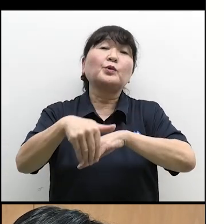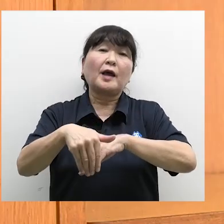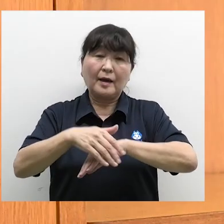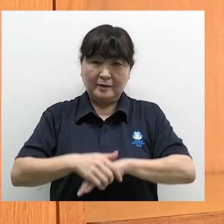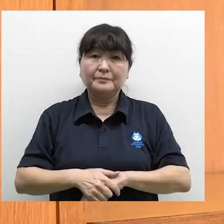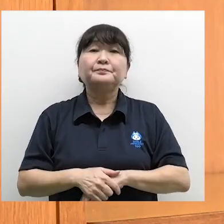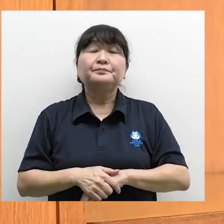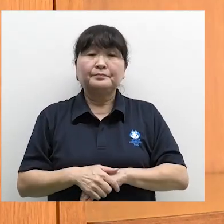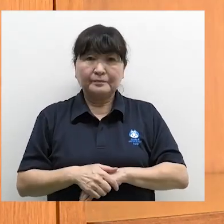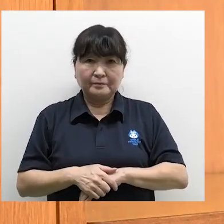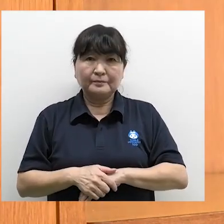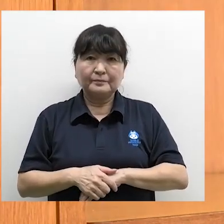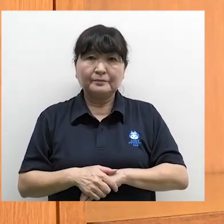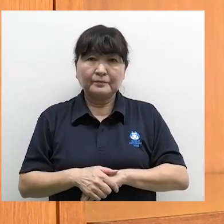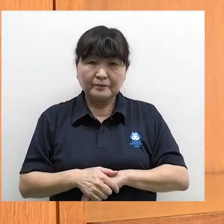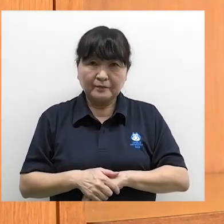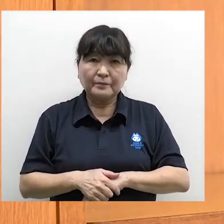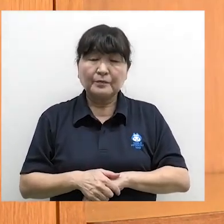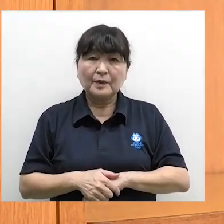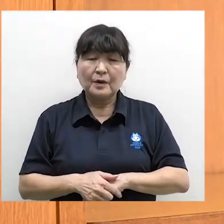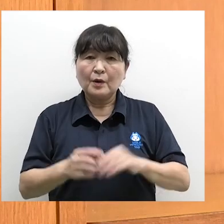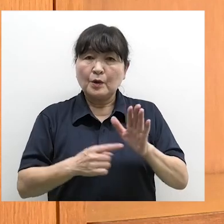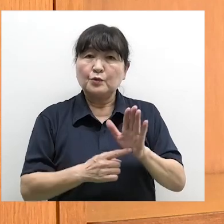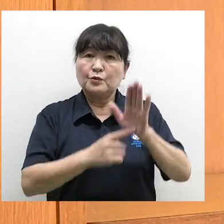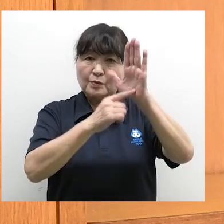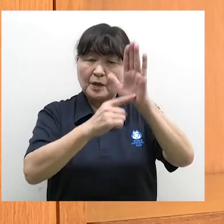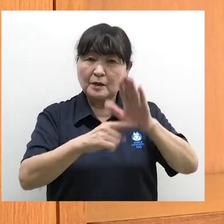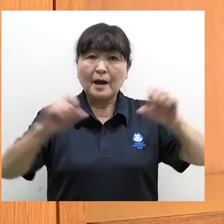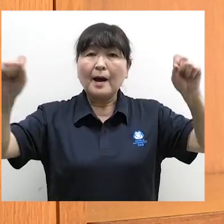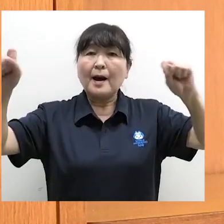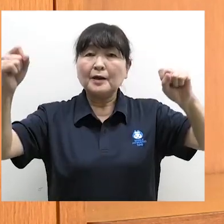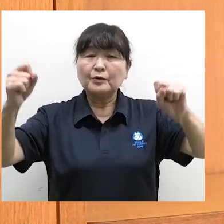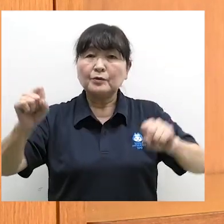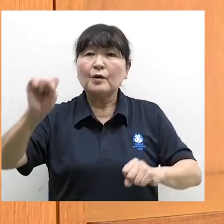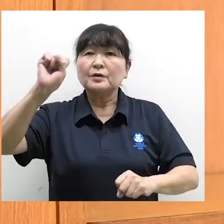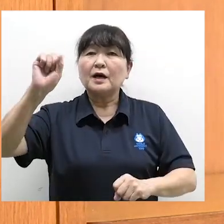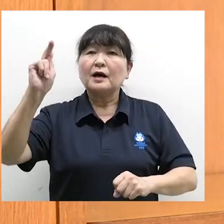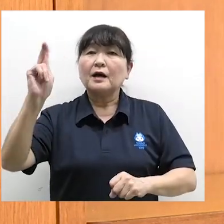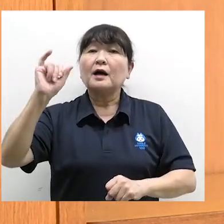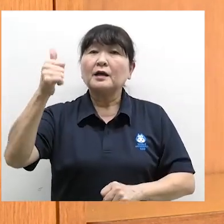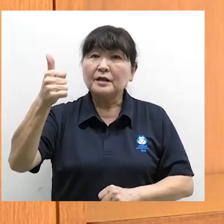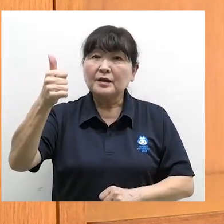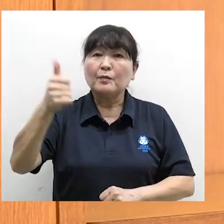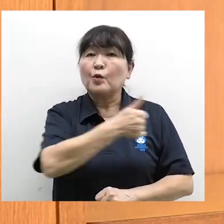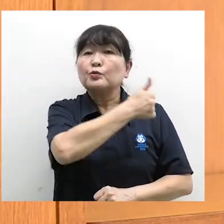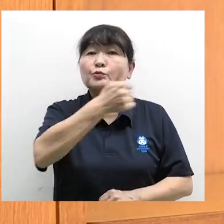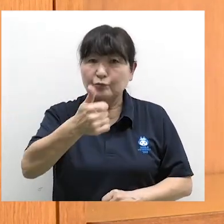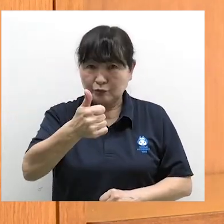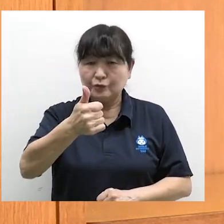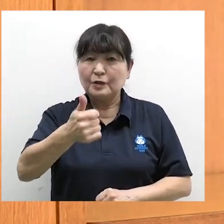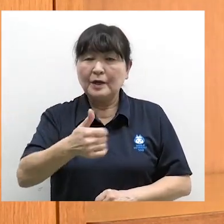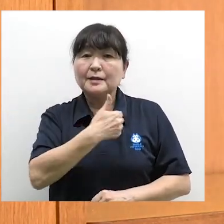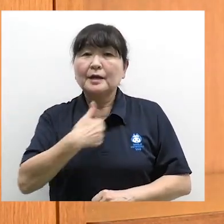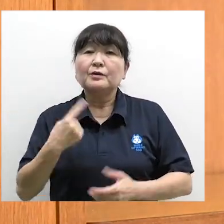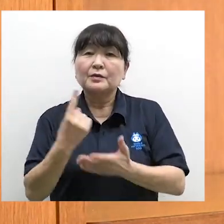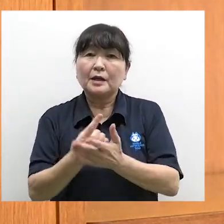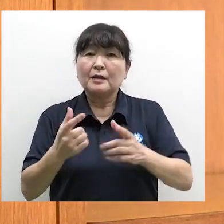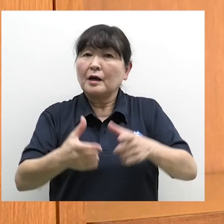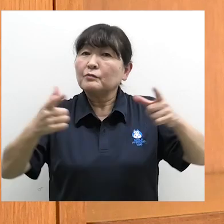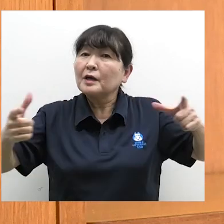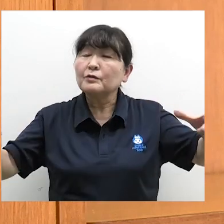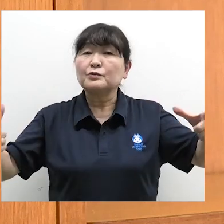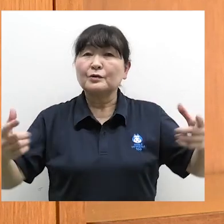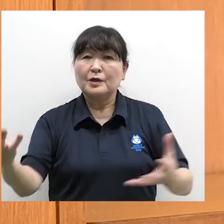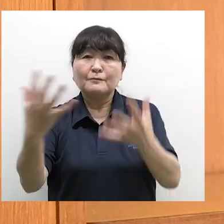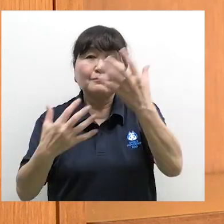。大変著名な俳優の坂井雅人さんも来られますので、本当にできるだけ多くの皆さんにご覧いただきたい